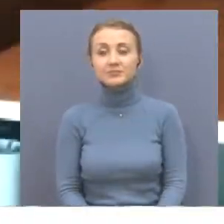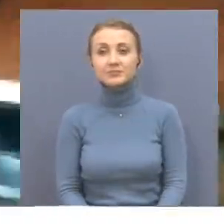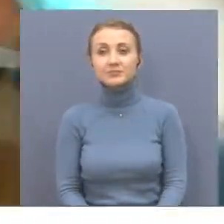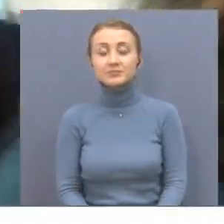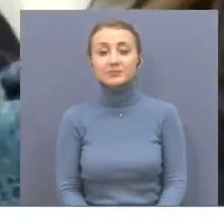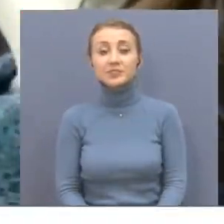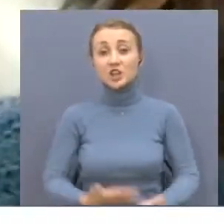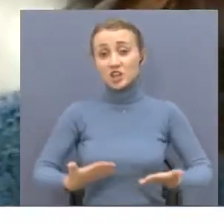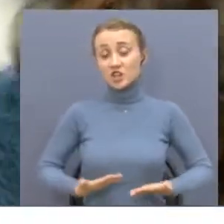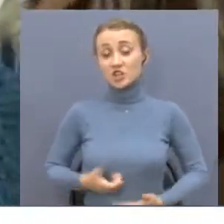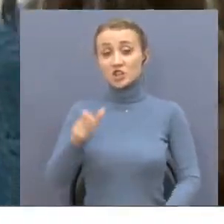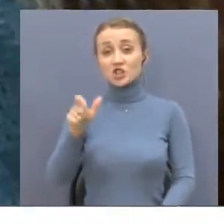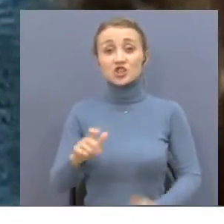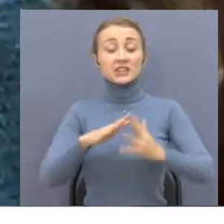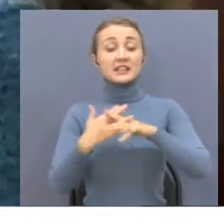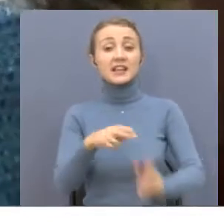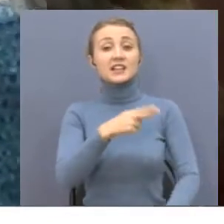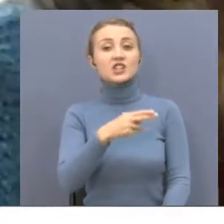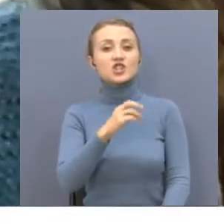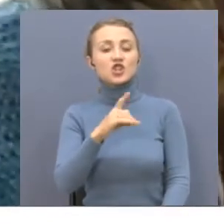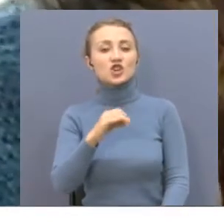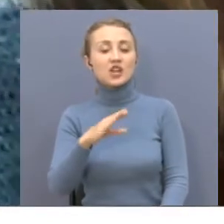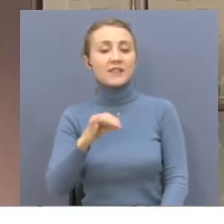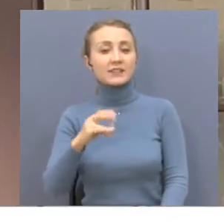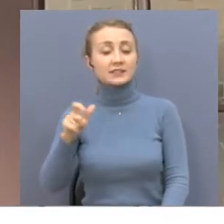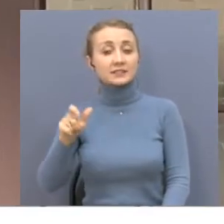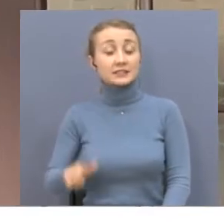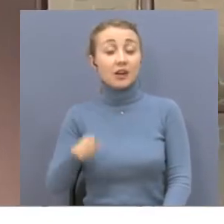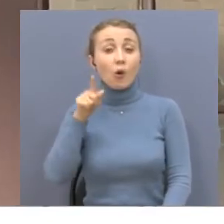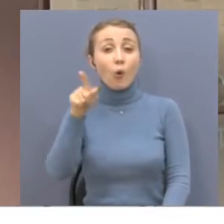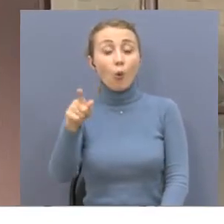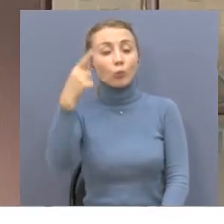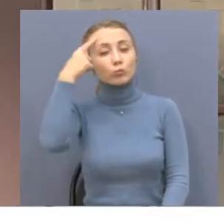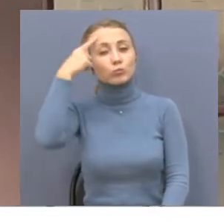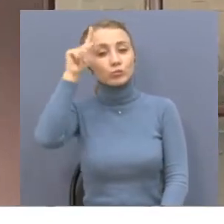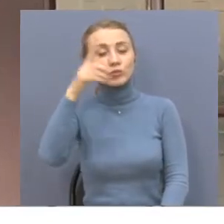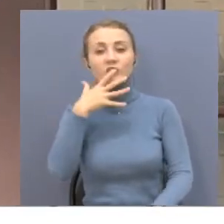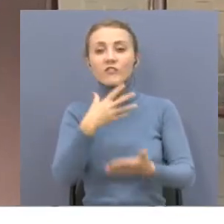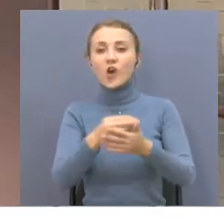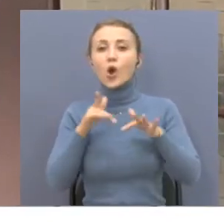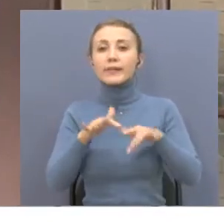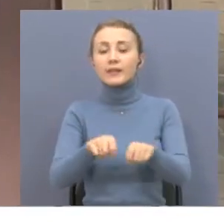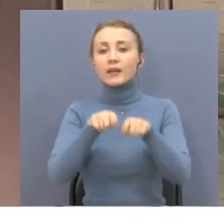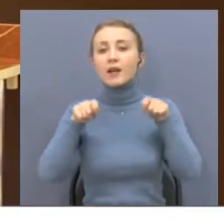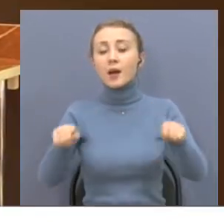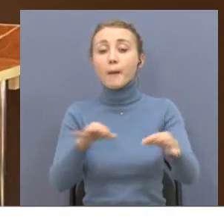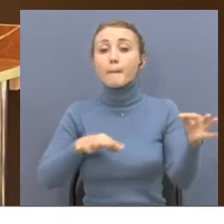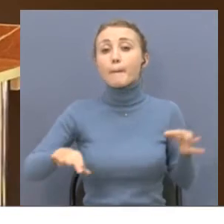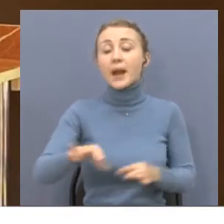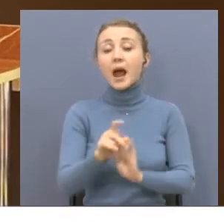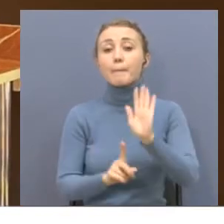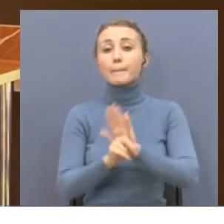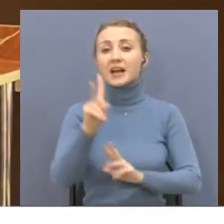Державинск қаласының тұрғыны Илья Кайдин кәсіп ашуды өткен жылы ойға алды. Сөйтіп былтыр бастау жобасы бойынша бір ай оқу курсынан өтіп грант алады.